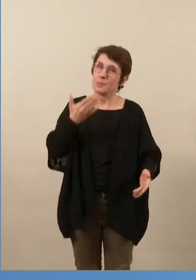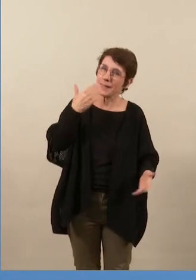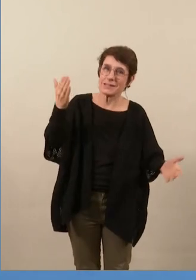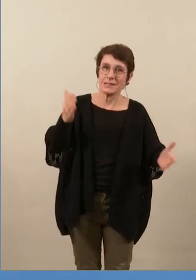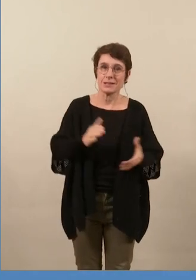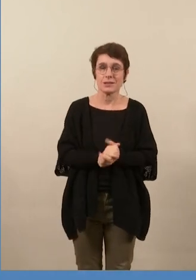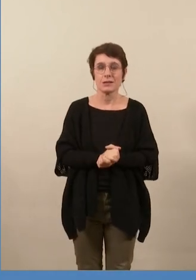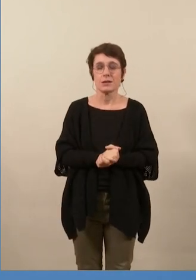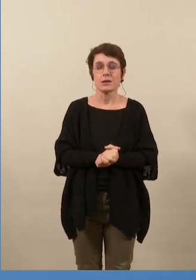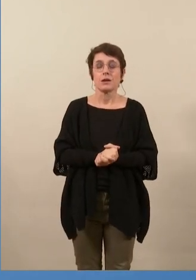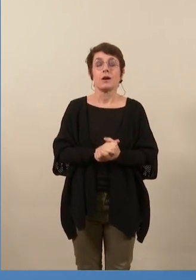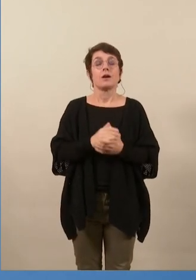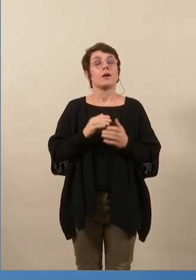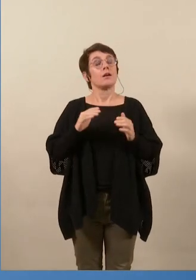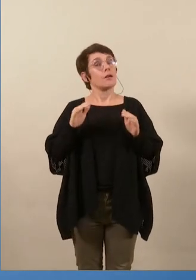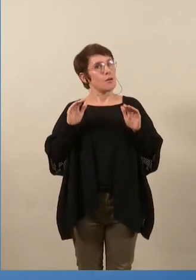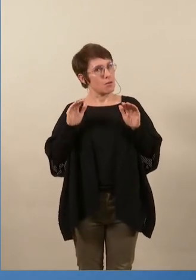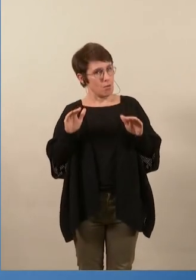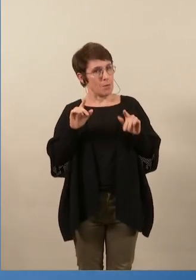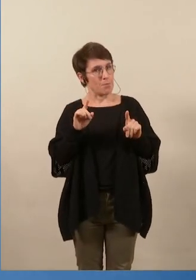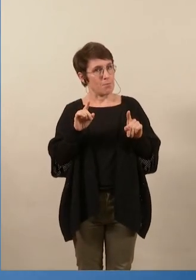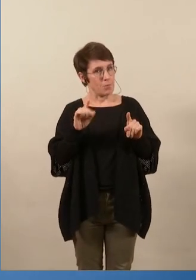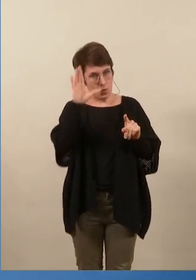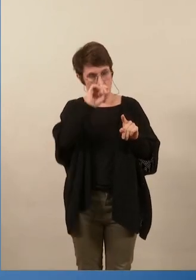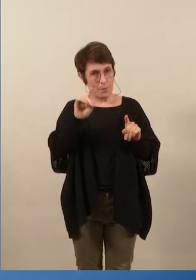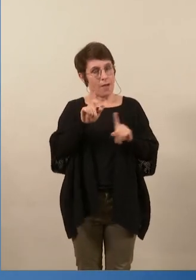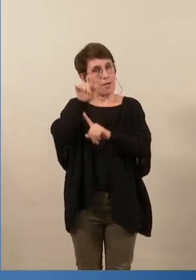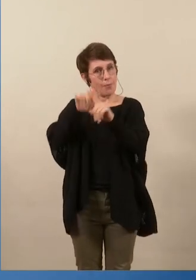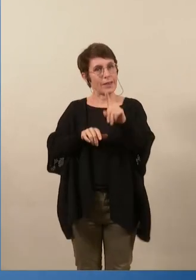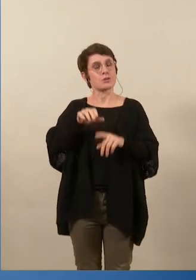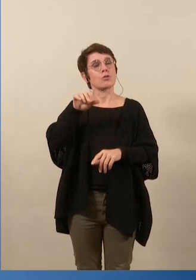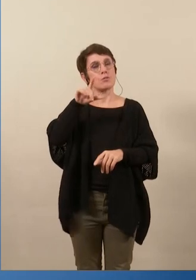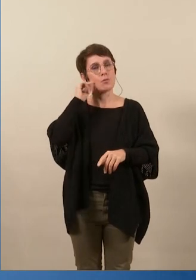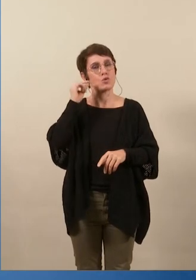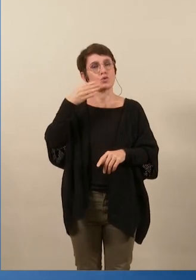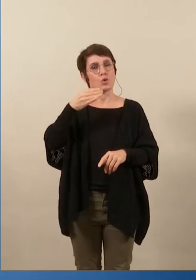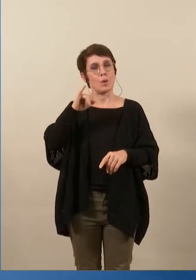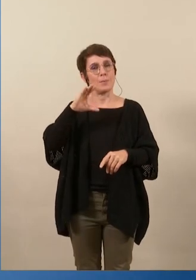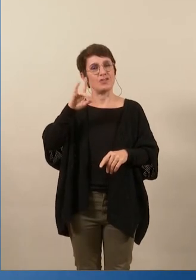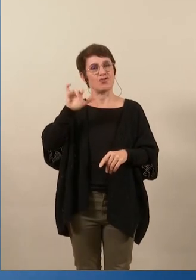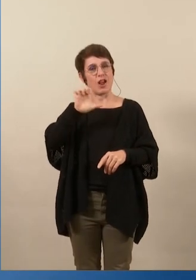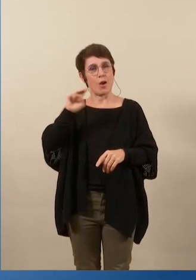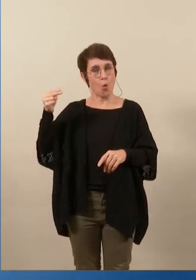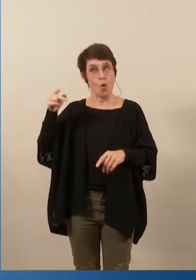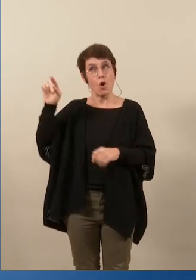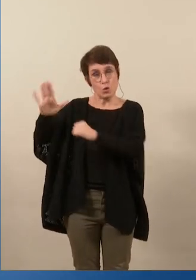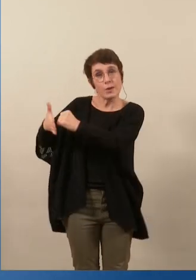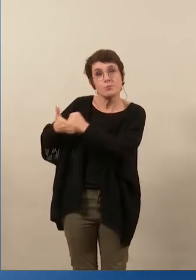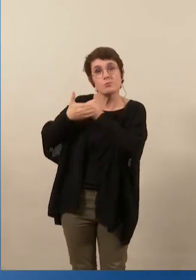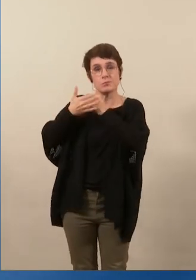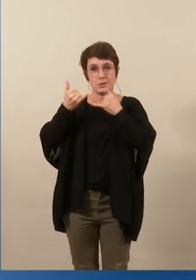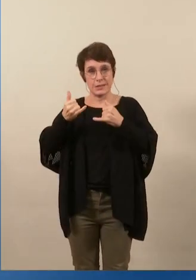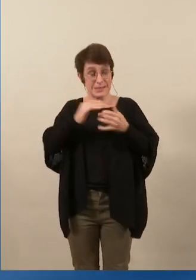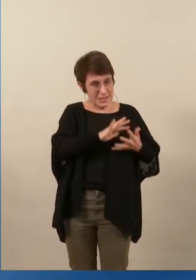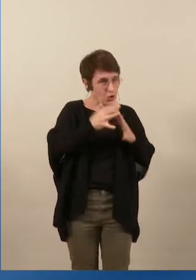quand même Albert Michalon a fait des trans a permis accompagné des transition à Grenoble avec les Jeux Olympiques par